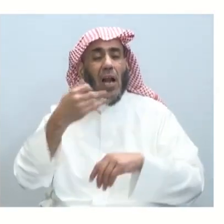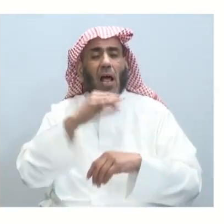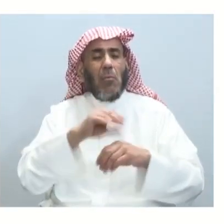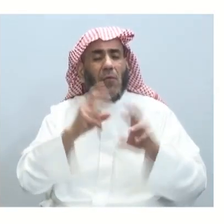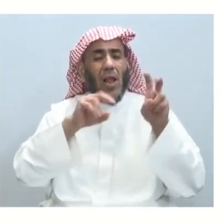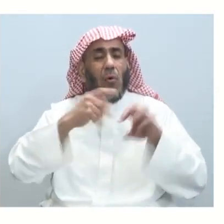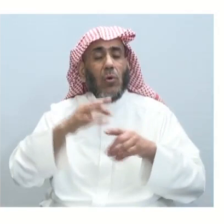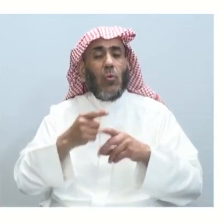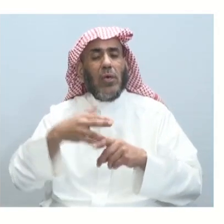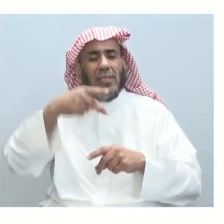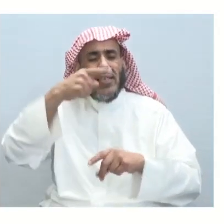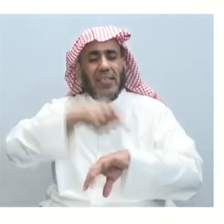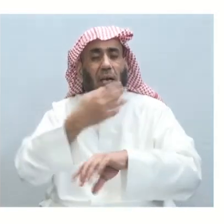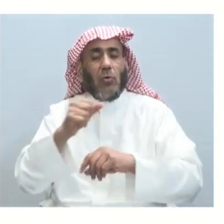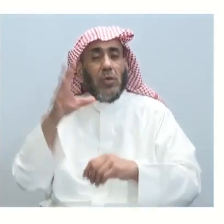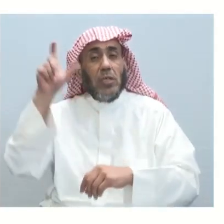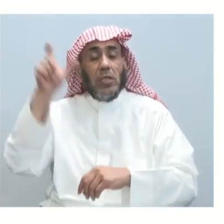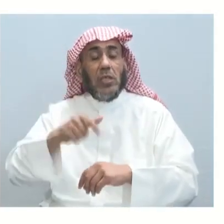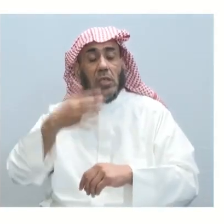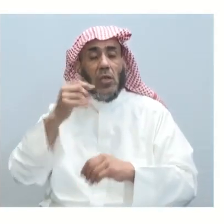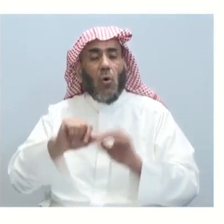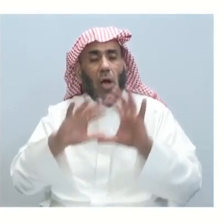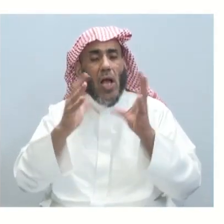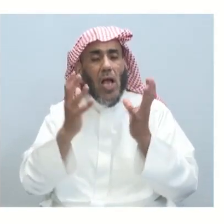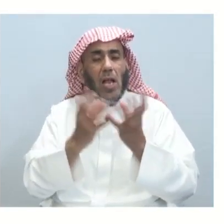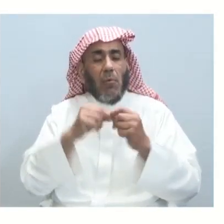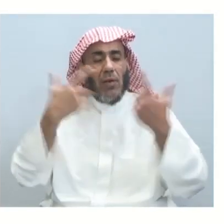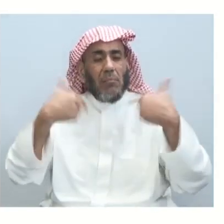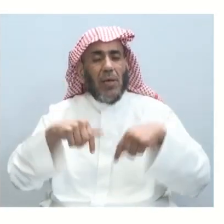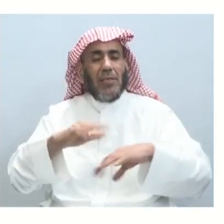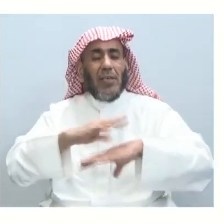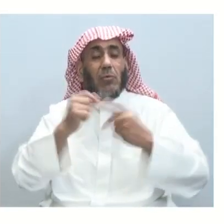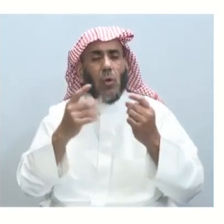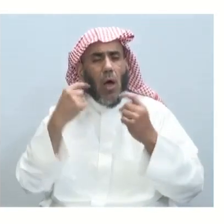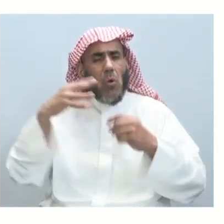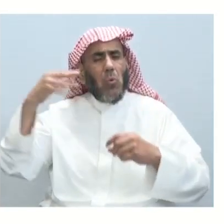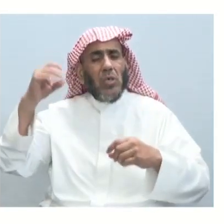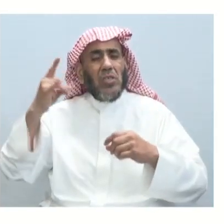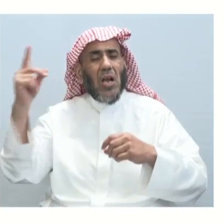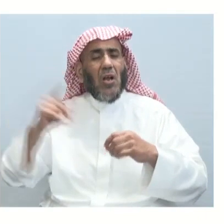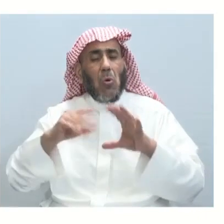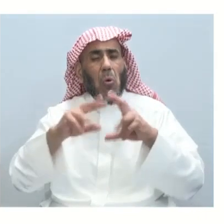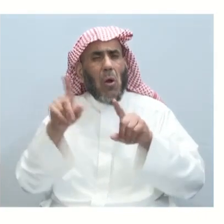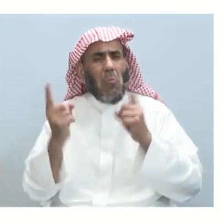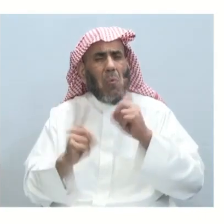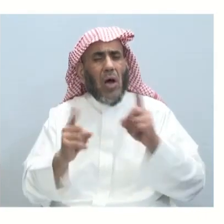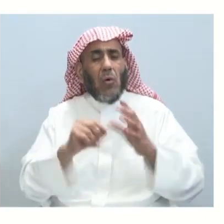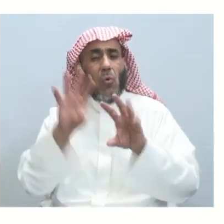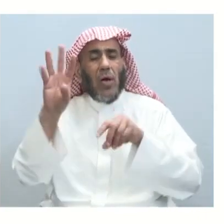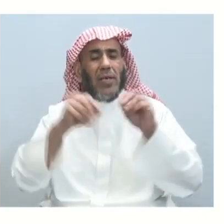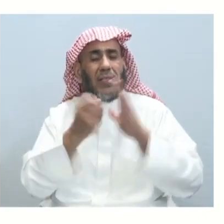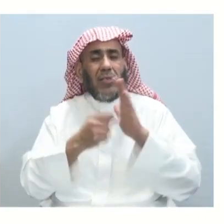وتجاربه الشخصيه وهو علم في لباس ادب ففيه من العلم التحري والشك والمقارنه وفيه من الادب قصص